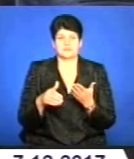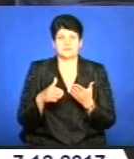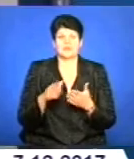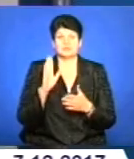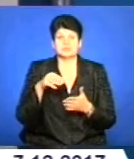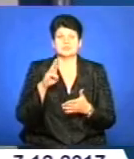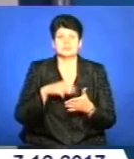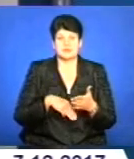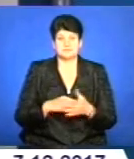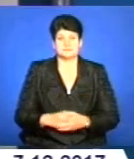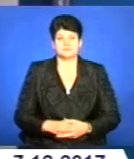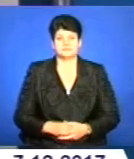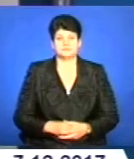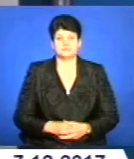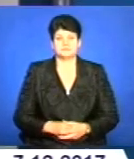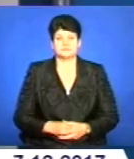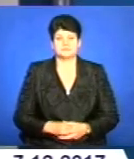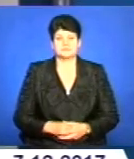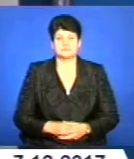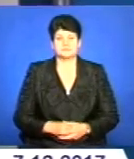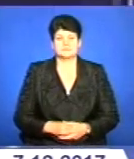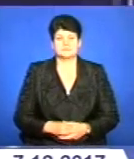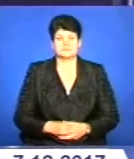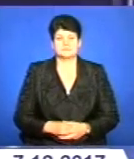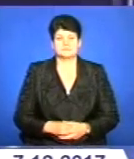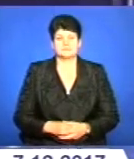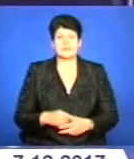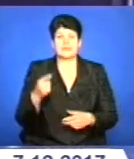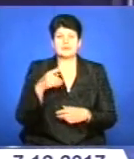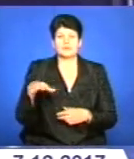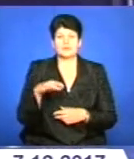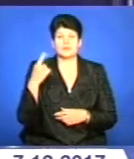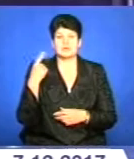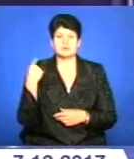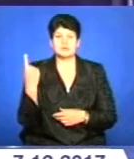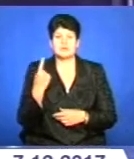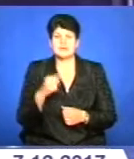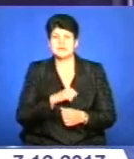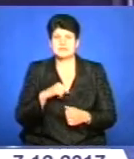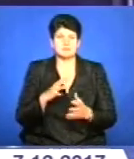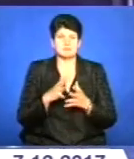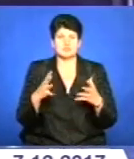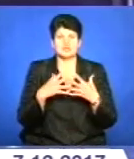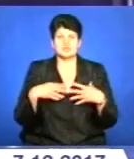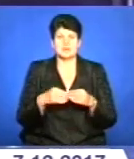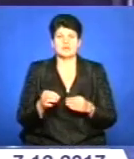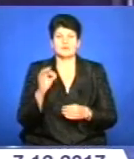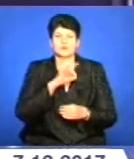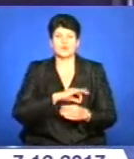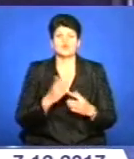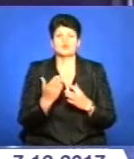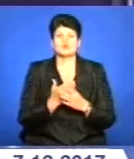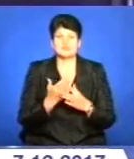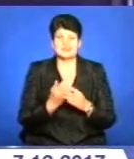штраф. Соломія Струс, Андрій Прокопів, «Вісті ТТБ». Тернопільщина – одна з областей, де найбільше сімей, які користуються субсидіями.